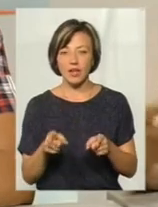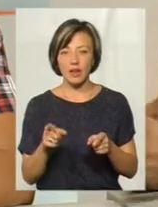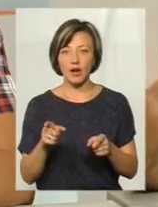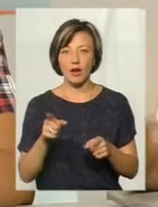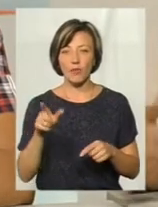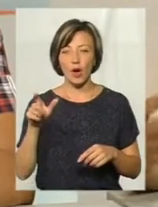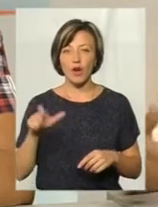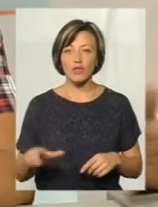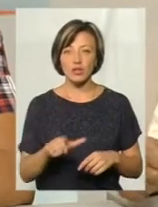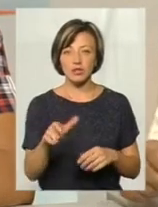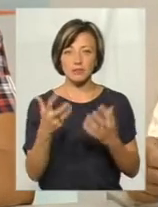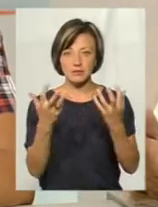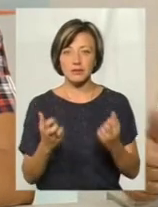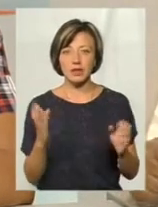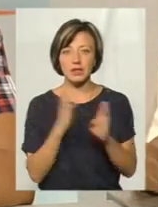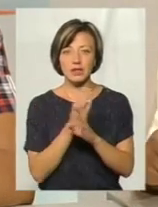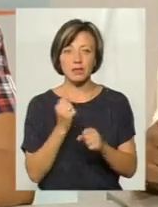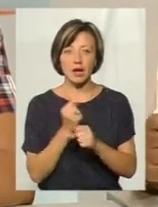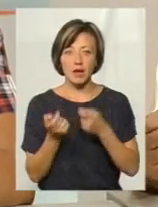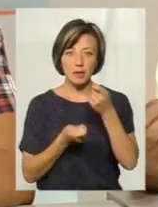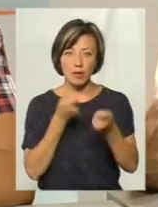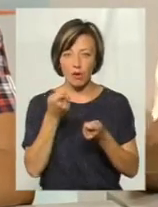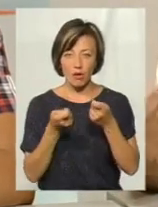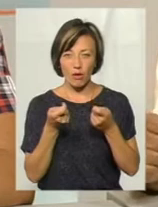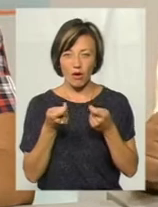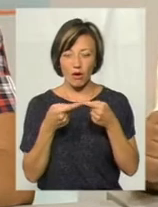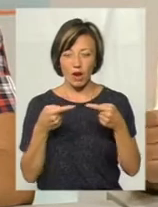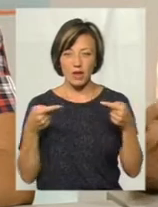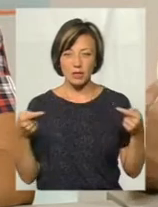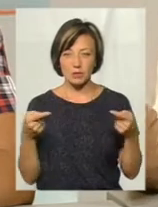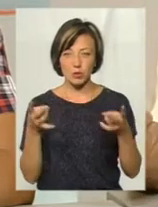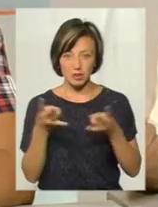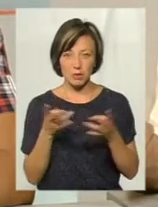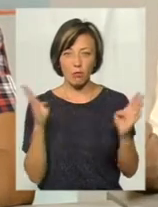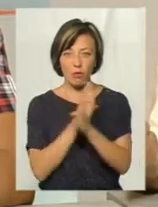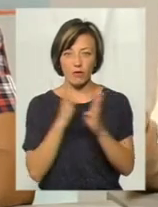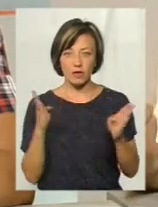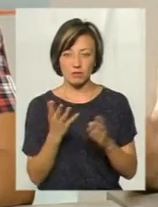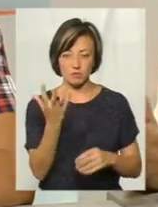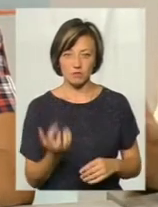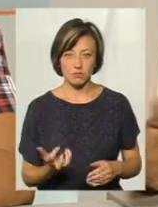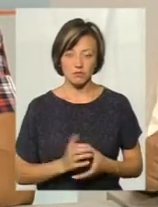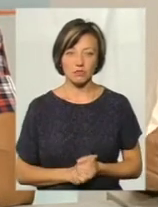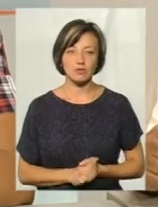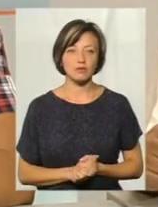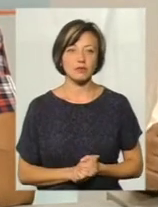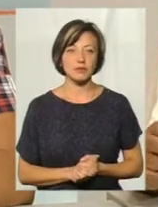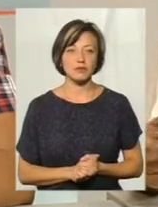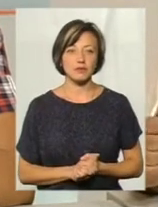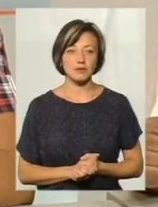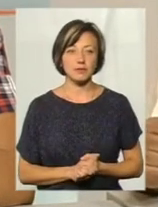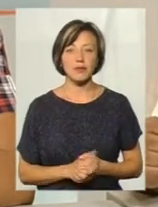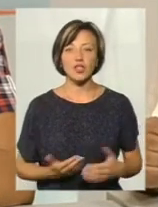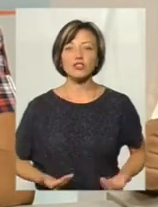кисень, тому що їй потрібна робота. Там є мікроорганізми, які на основі цього кисню ведуть свою